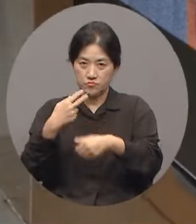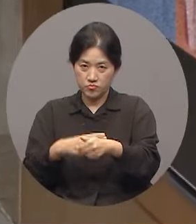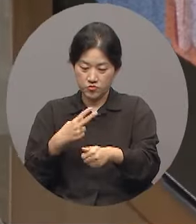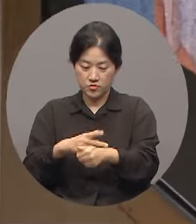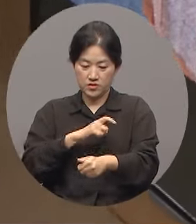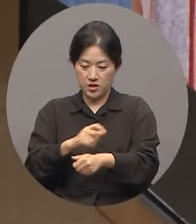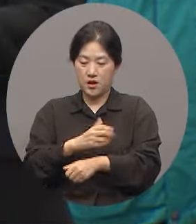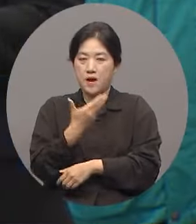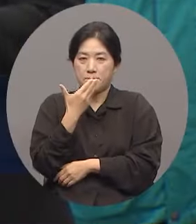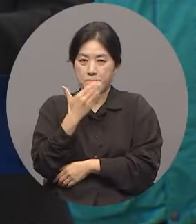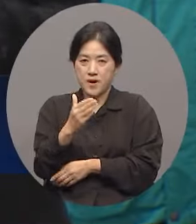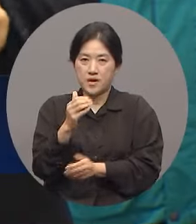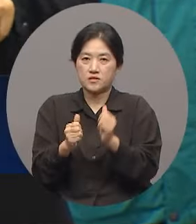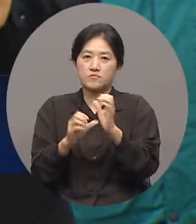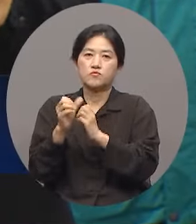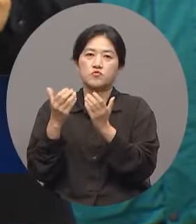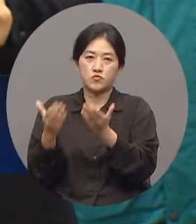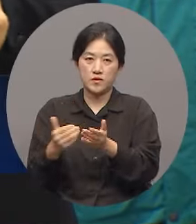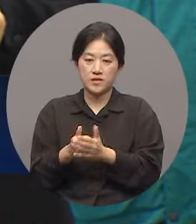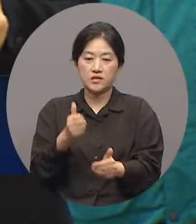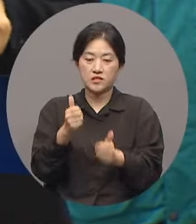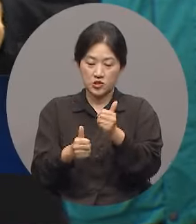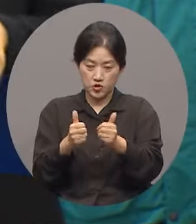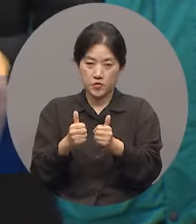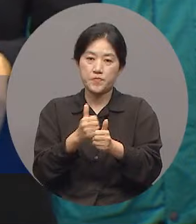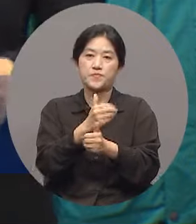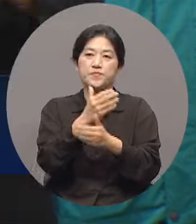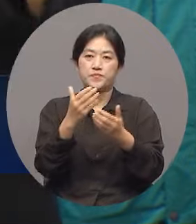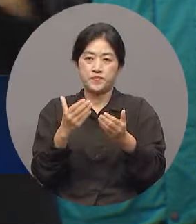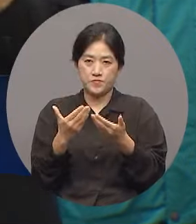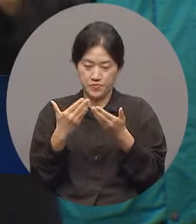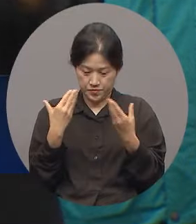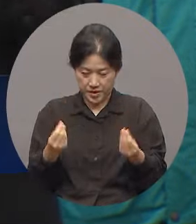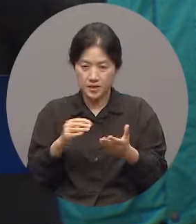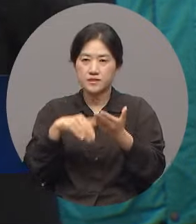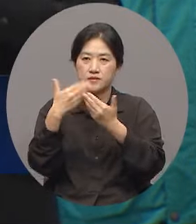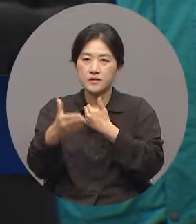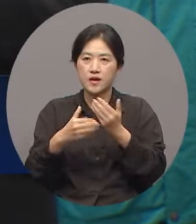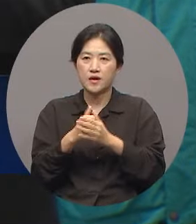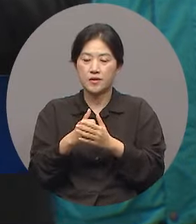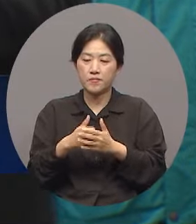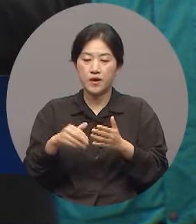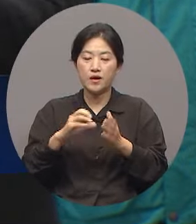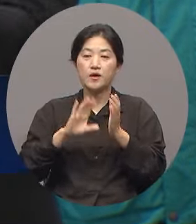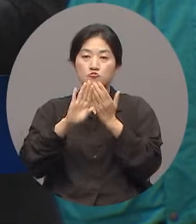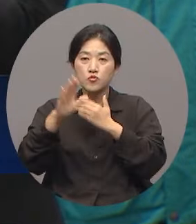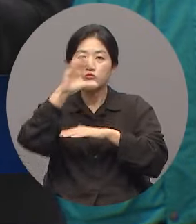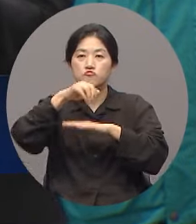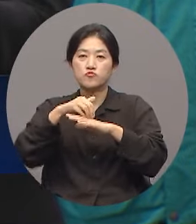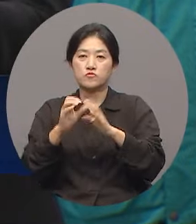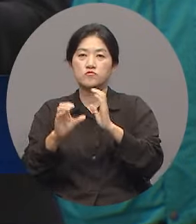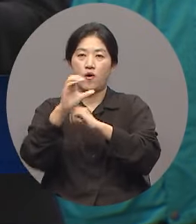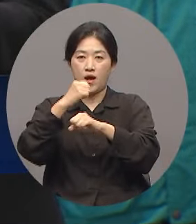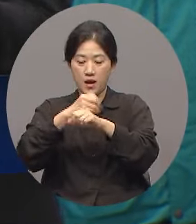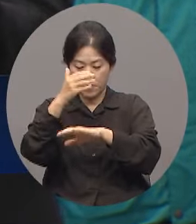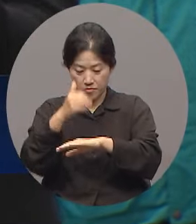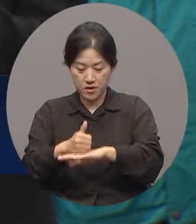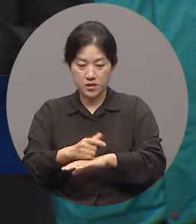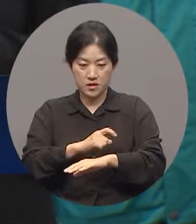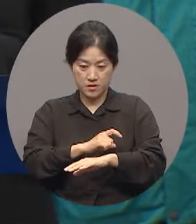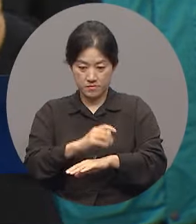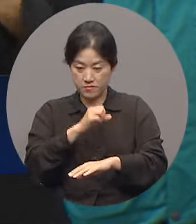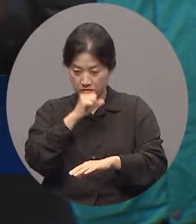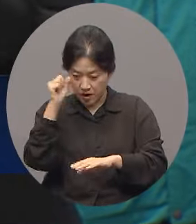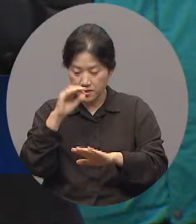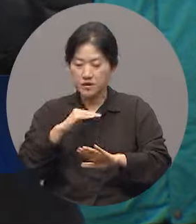밝혔습니다 시험은 치고 나머지 이제 추가 수련을 하는 하면 그때 이제 면허를 합격하면